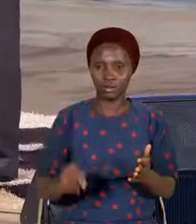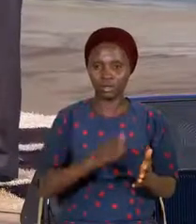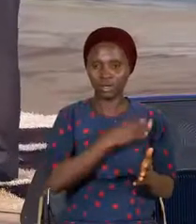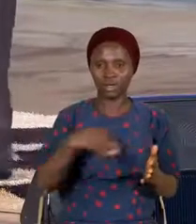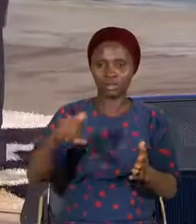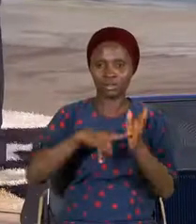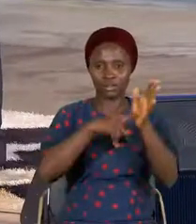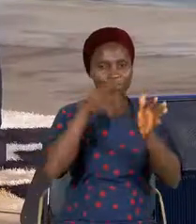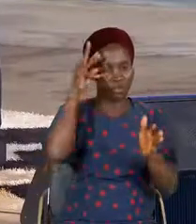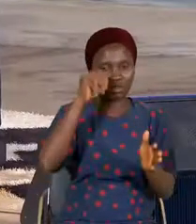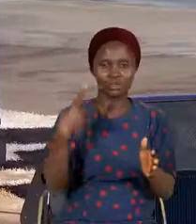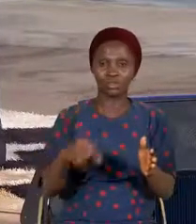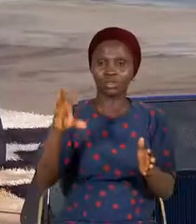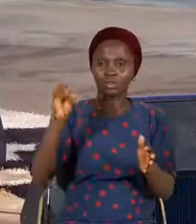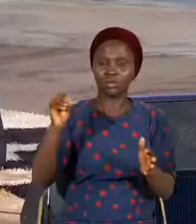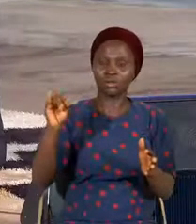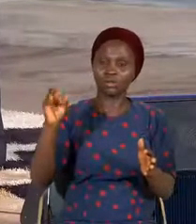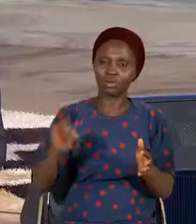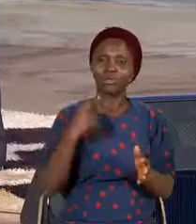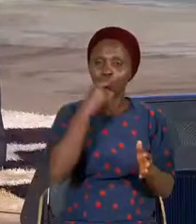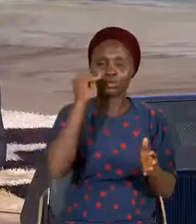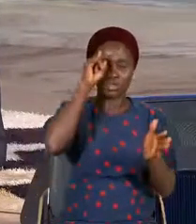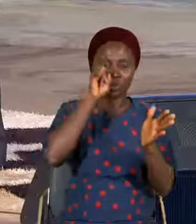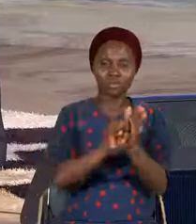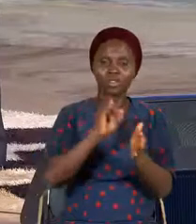pièce. Ils ont monté la pièce.